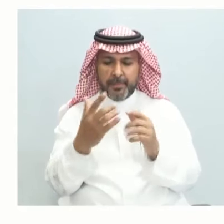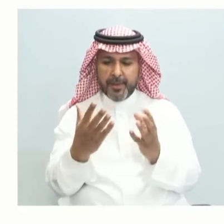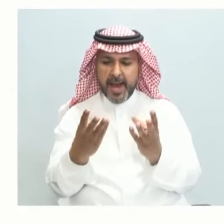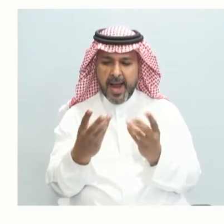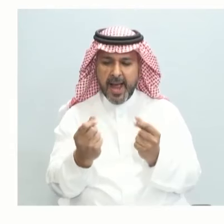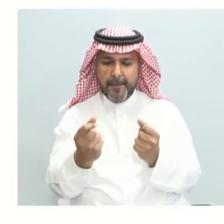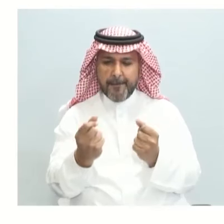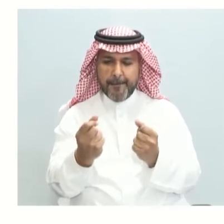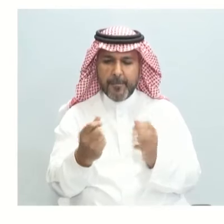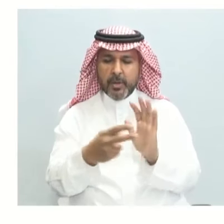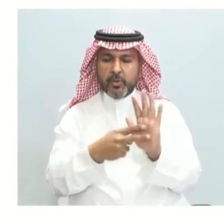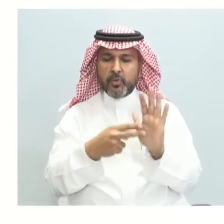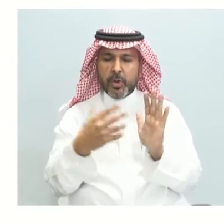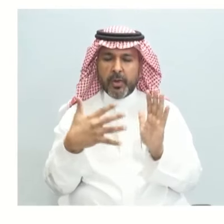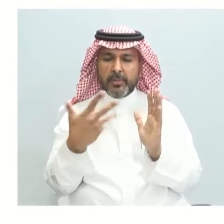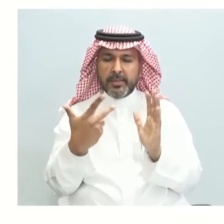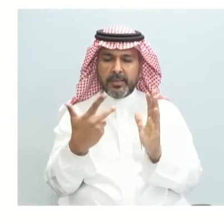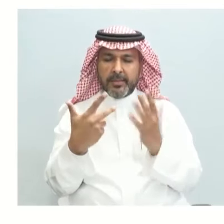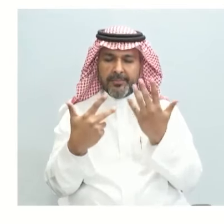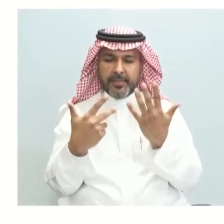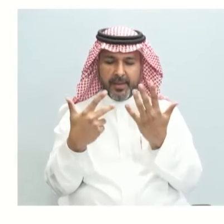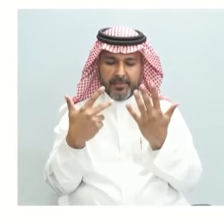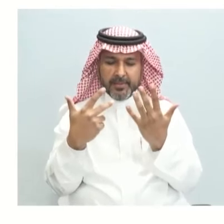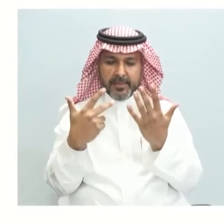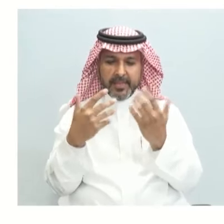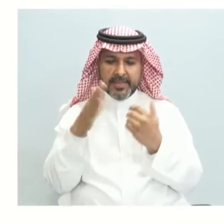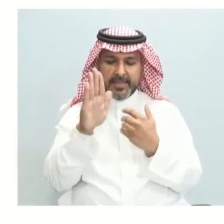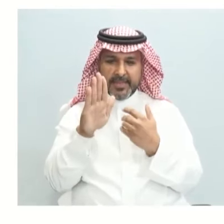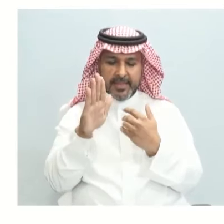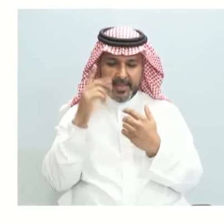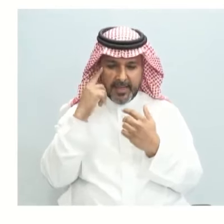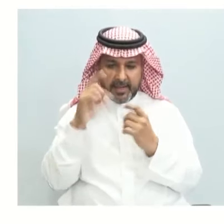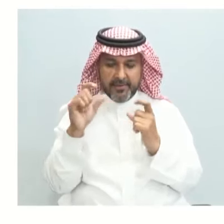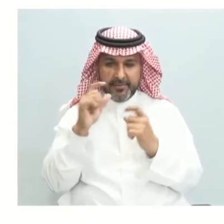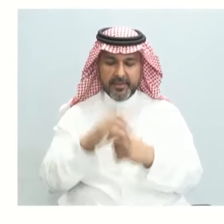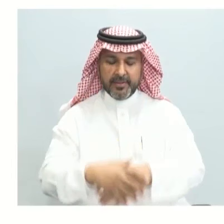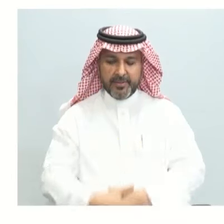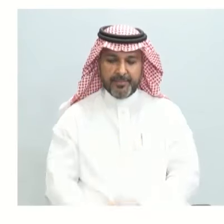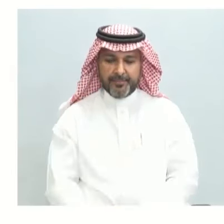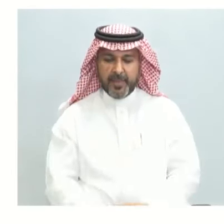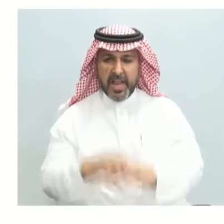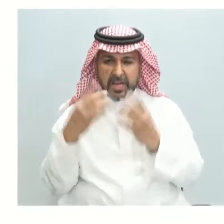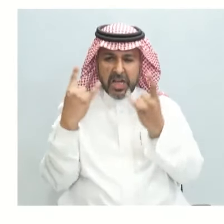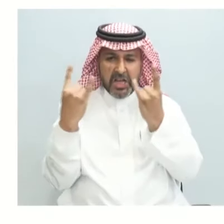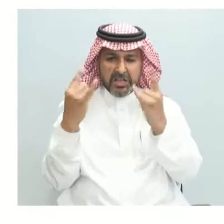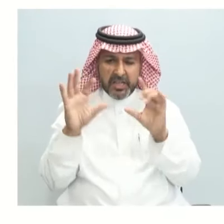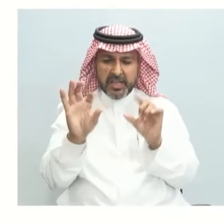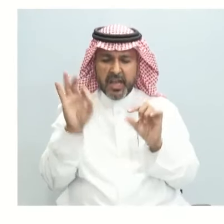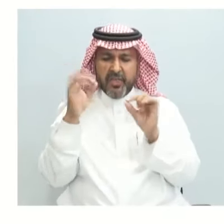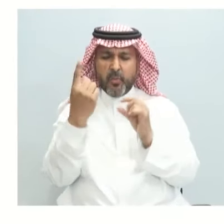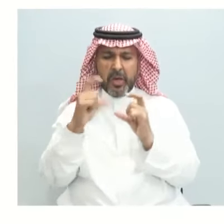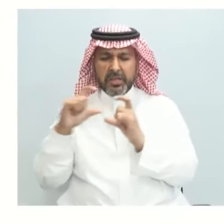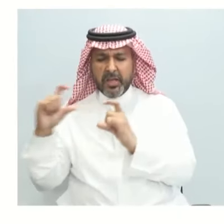بعشره مضروبه في ثلاثه وعشره مضروبه في 5000 استخرجنا القاسم المشترك 10 مضروبه في ثلاثه